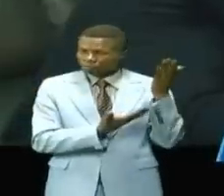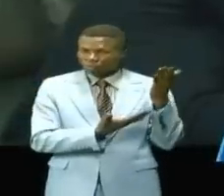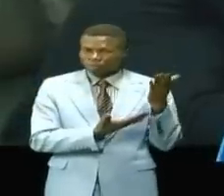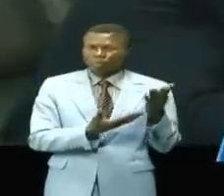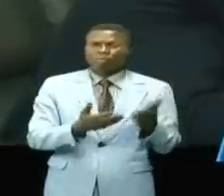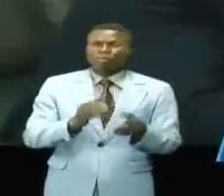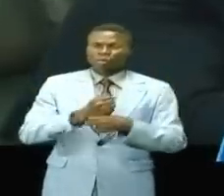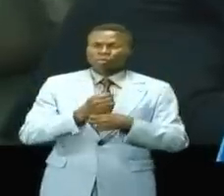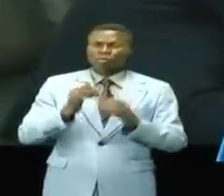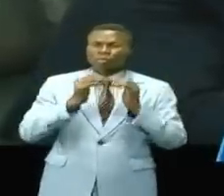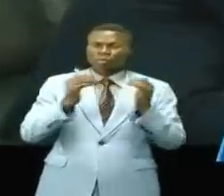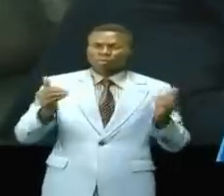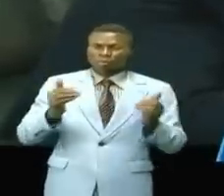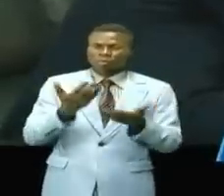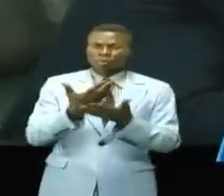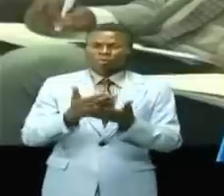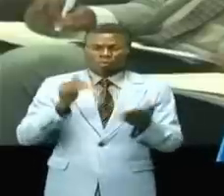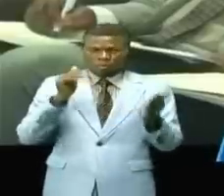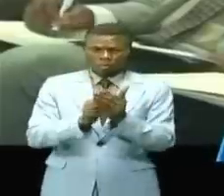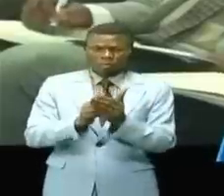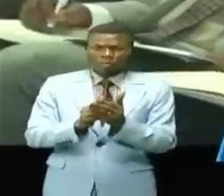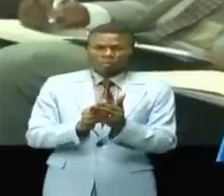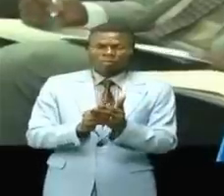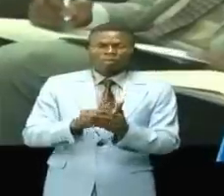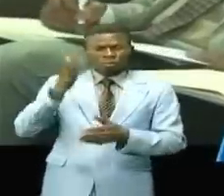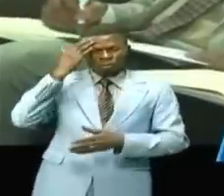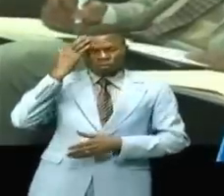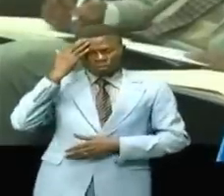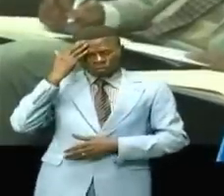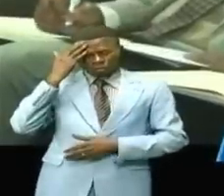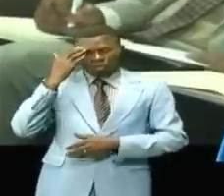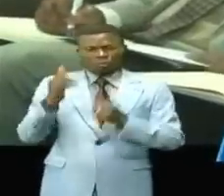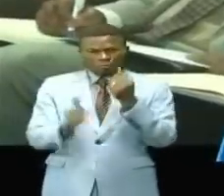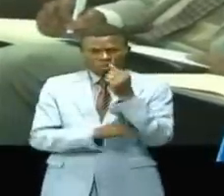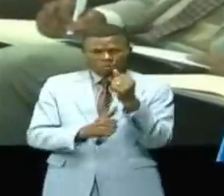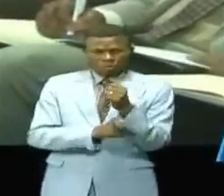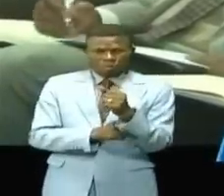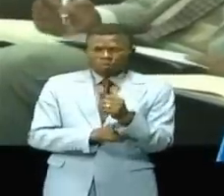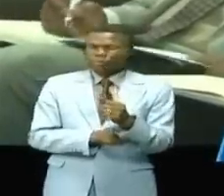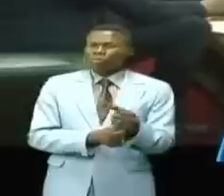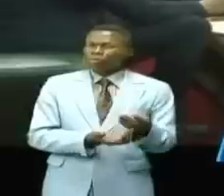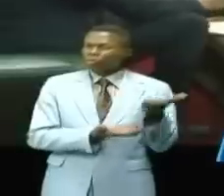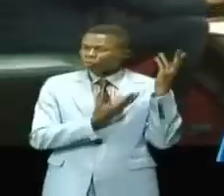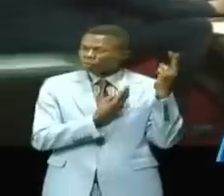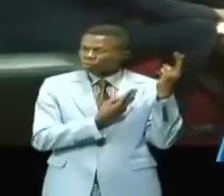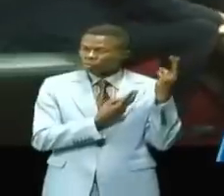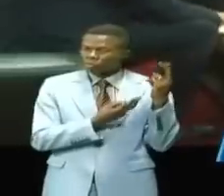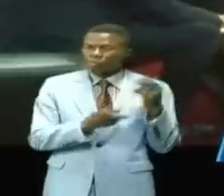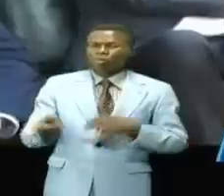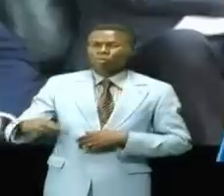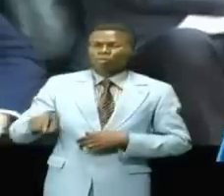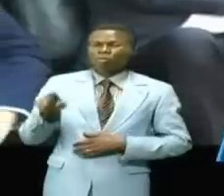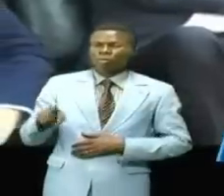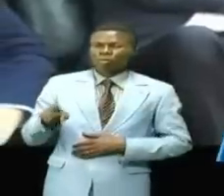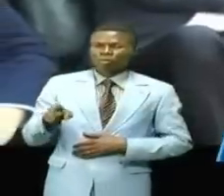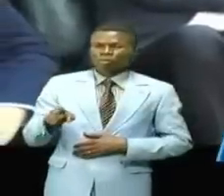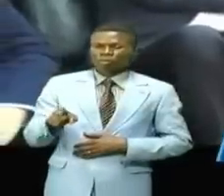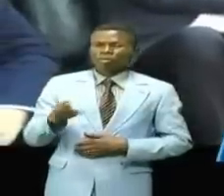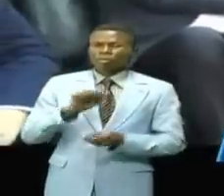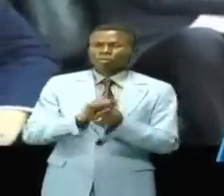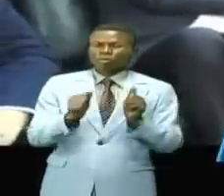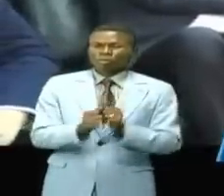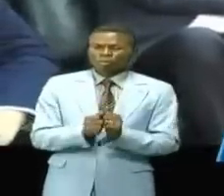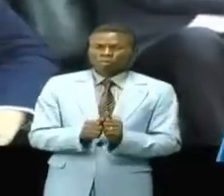le rétablissement de la paix au regard de sa connaissance des hommes et son influence dans la région des Grands Lacs. Le processus